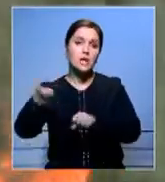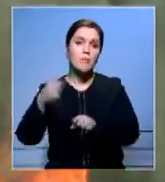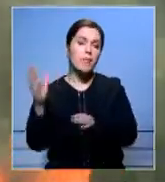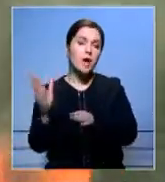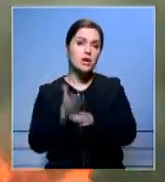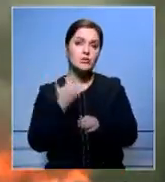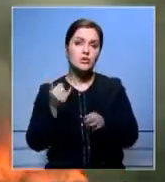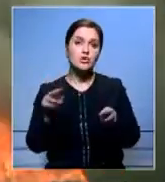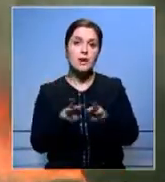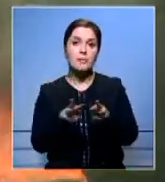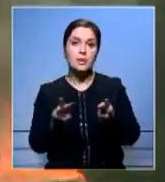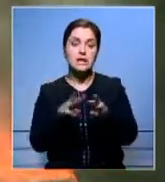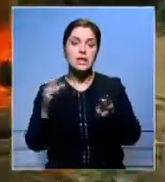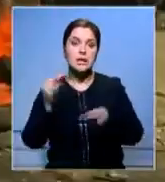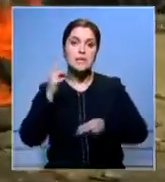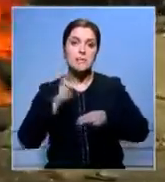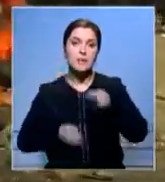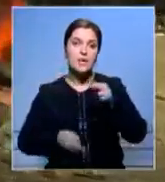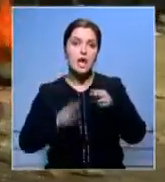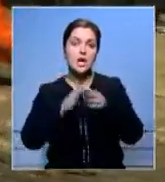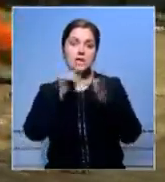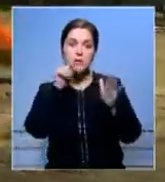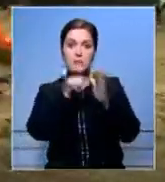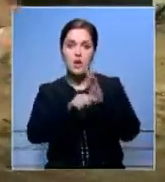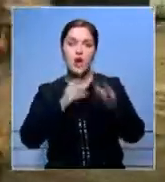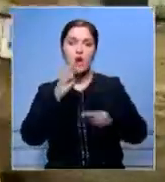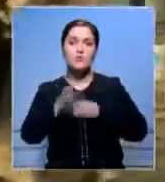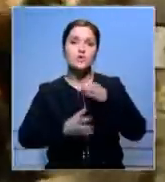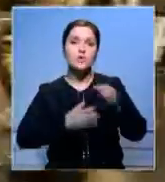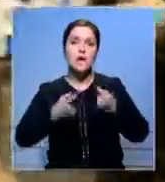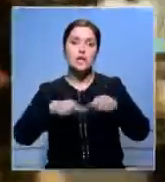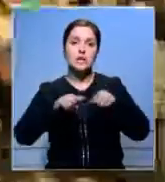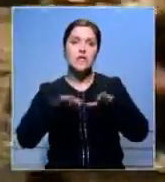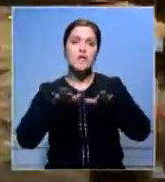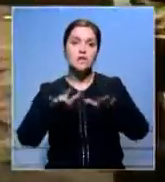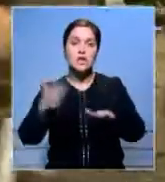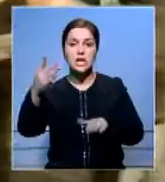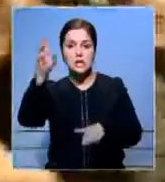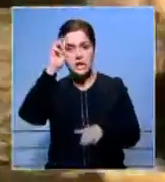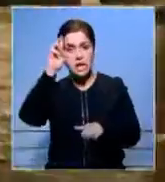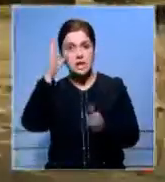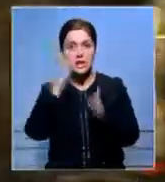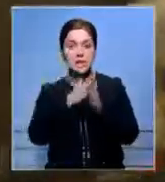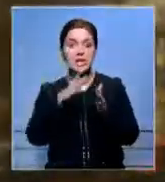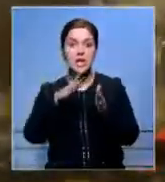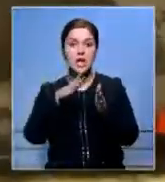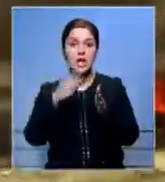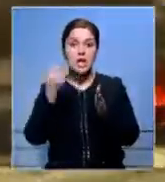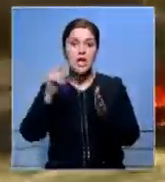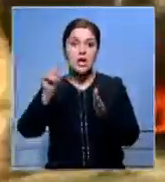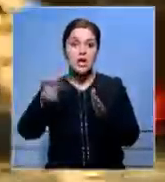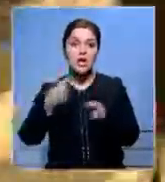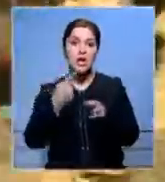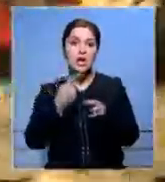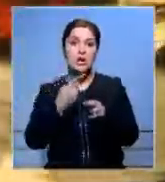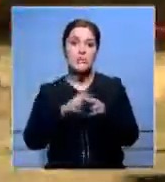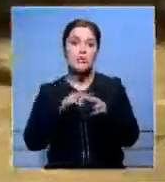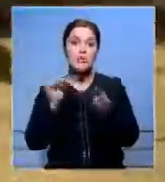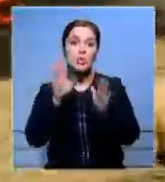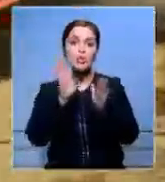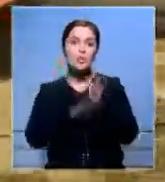отставки действующего правительства и прекращения вмешательства международных организаций в дела страны. Согласно их заявлениям, это только